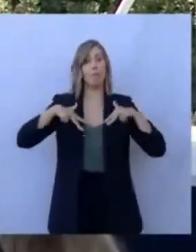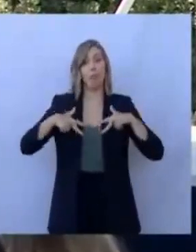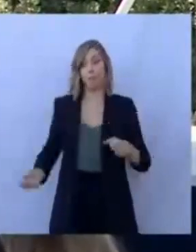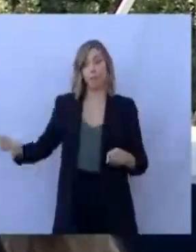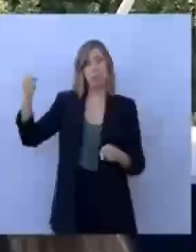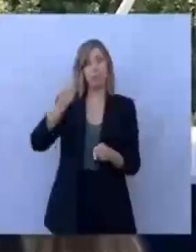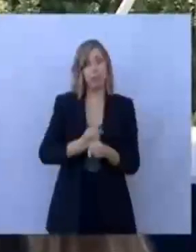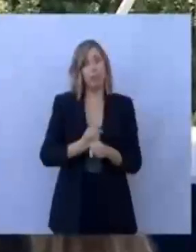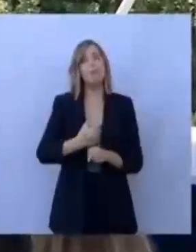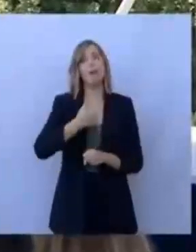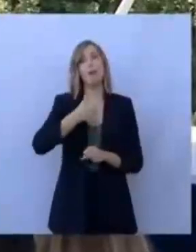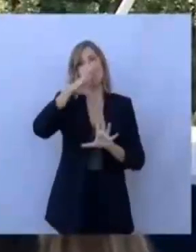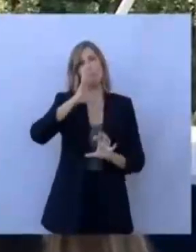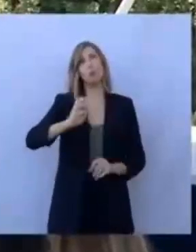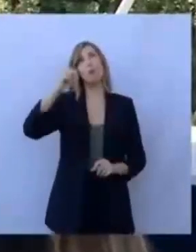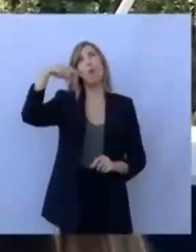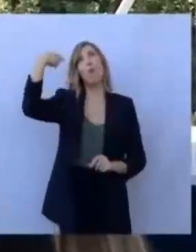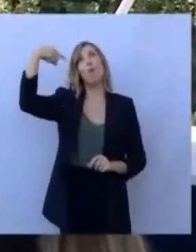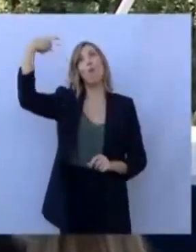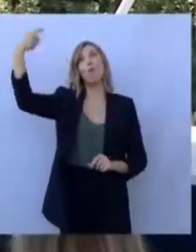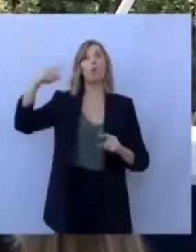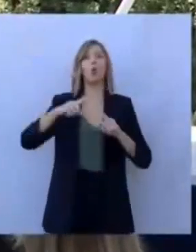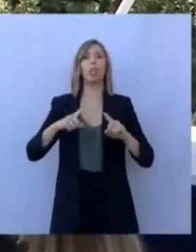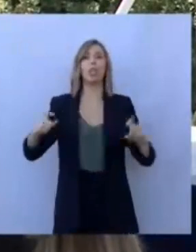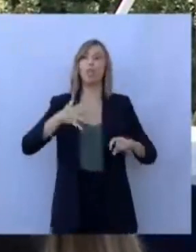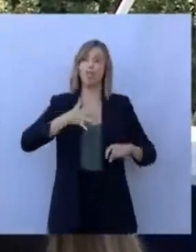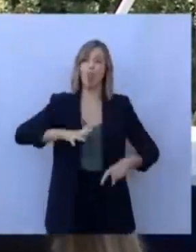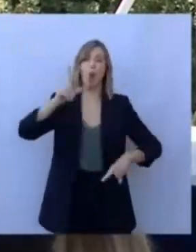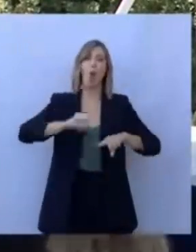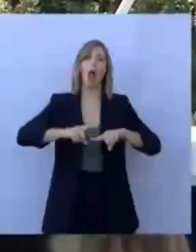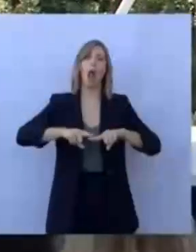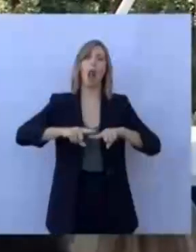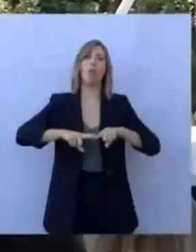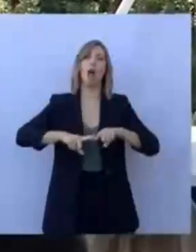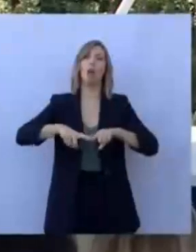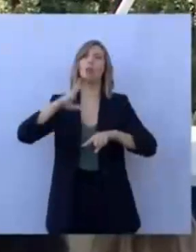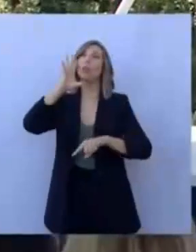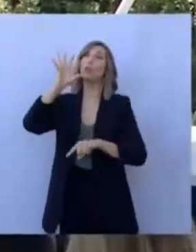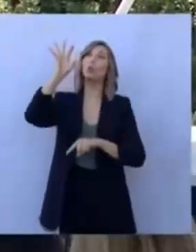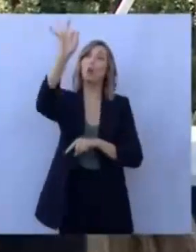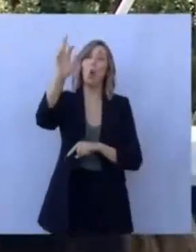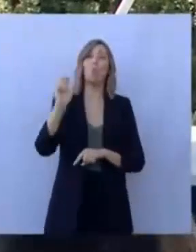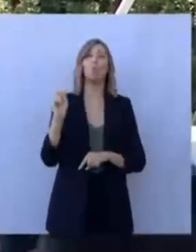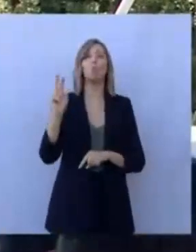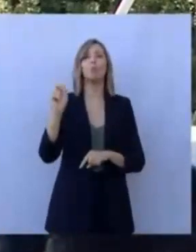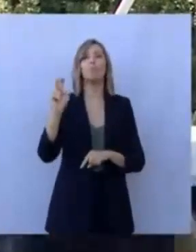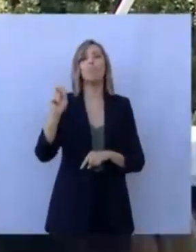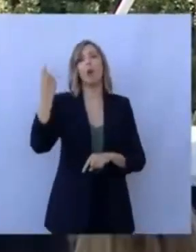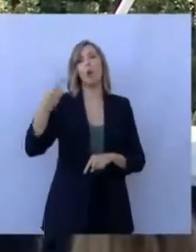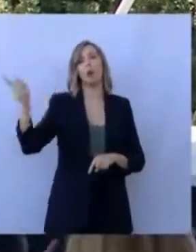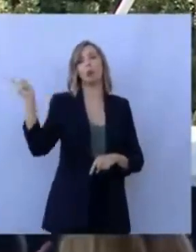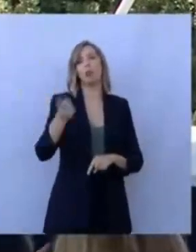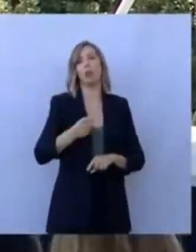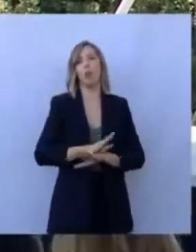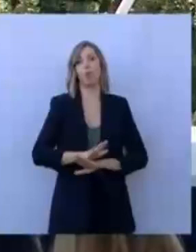ψηφιακό άλμα της πατρίδας μας και βασικός πυλώνας αυτού του εθνικού σχεδίου είναι το